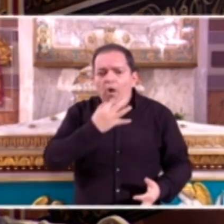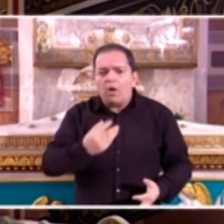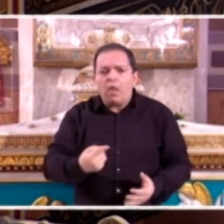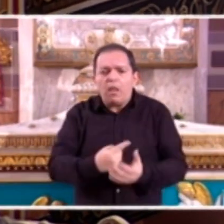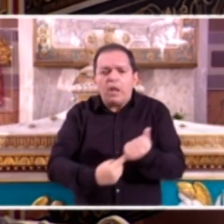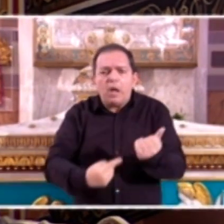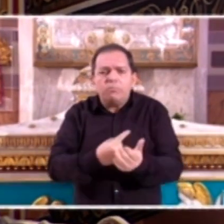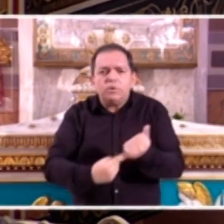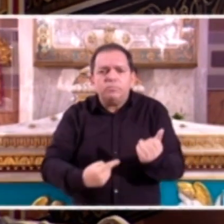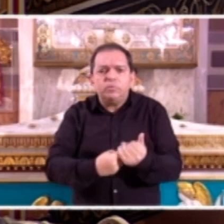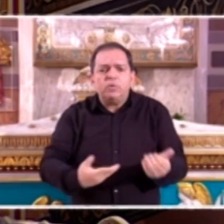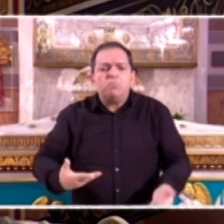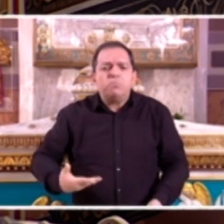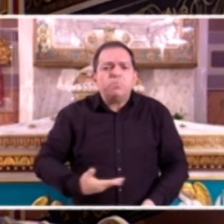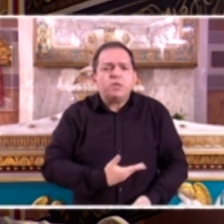εστερίστε.